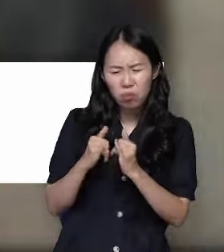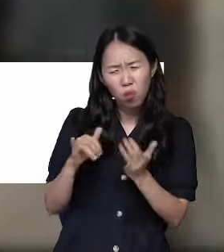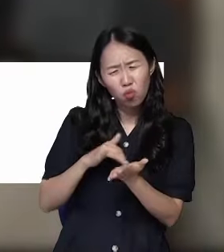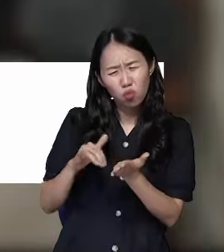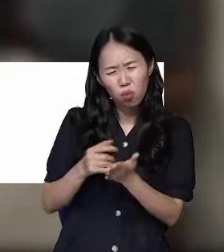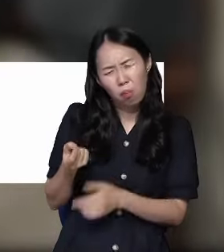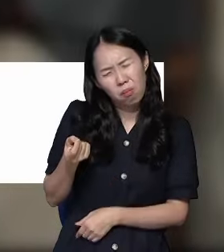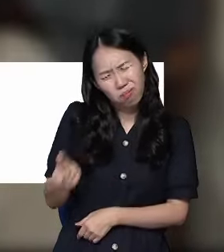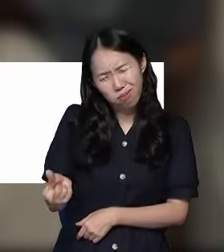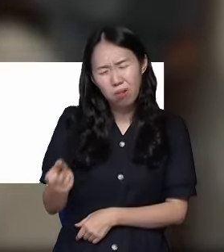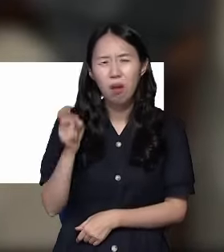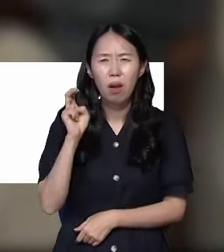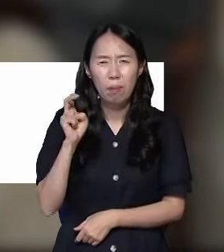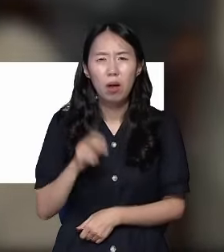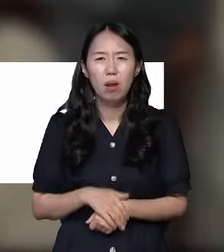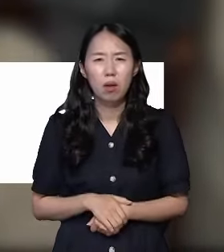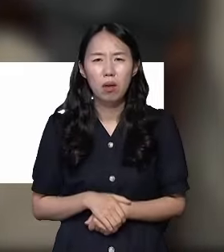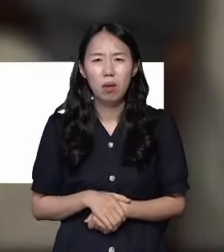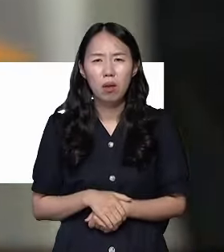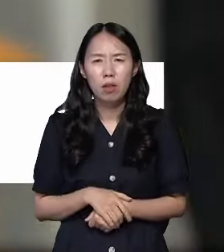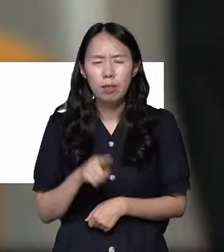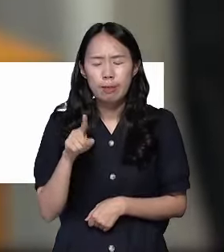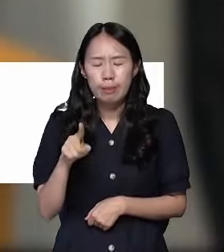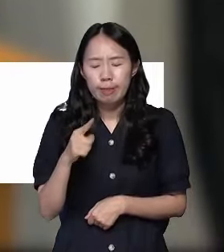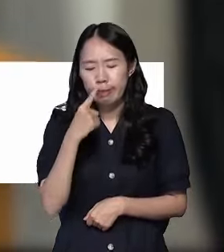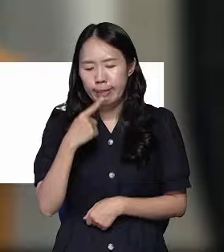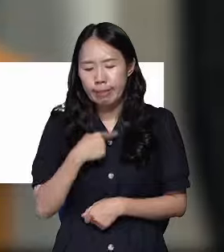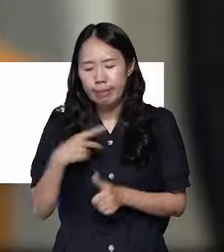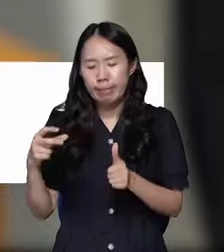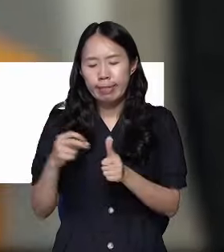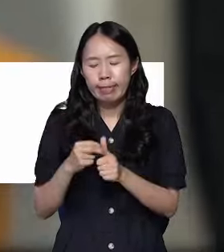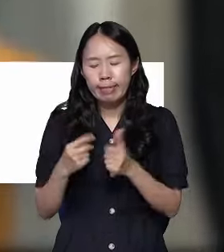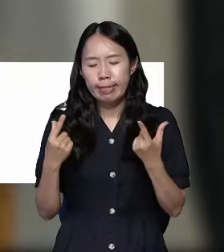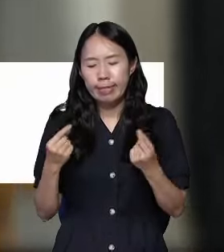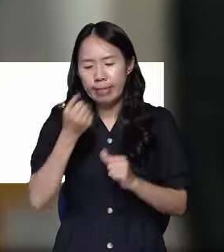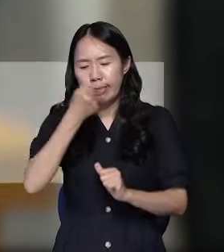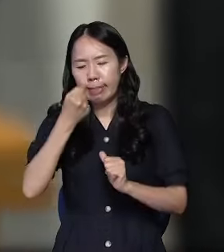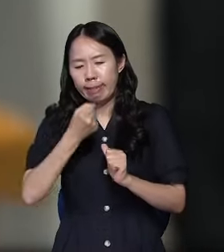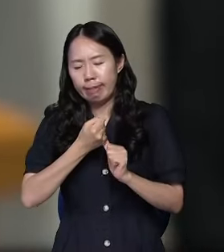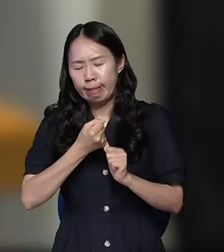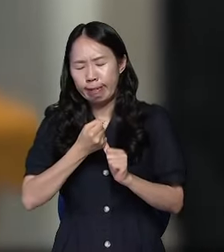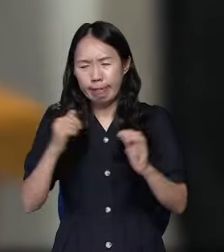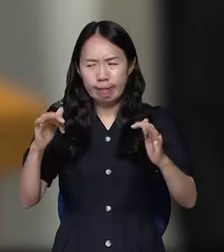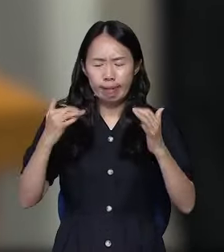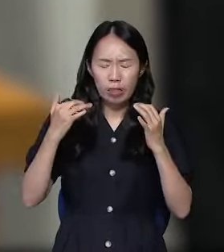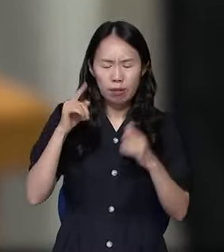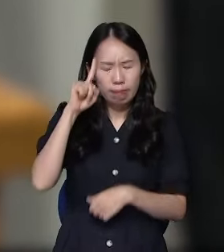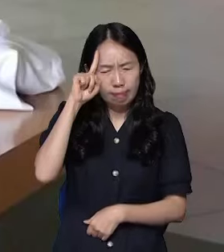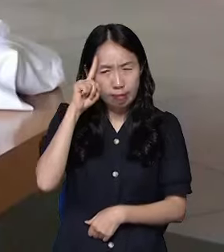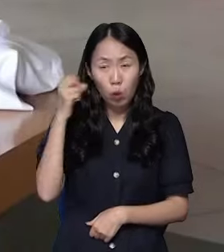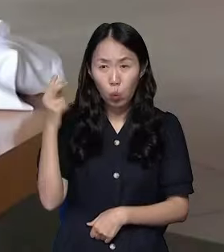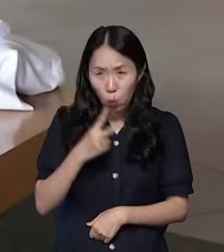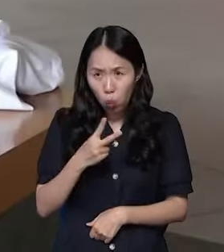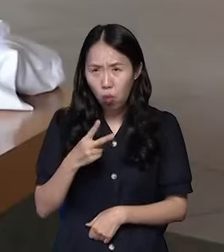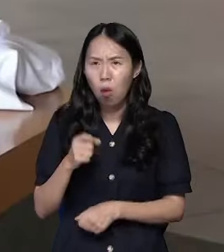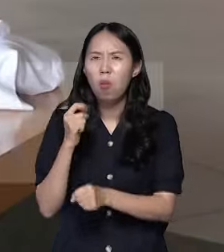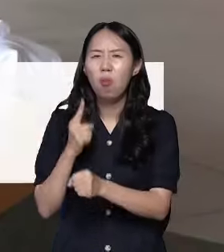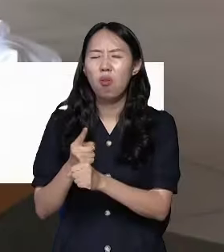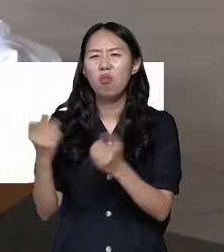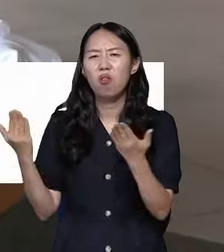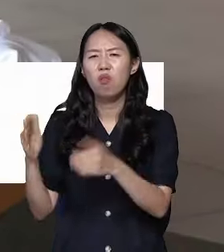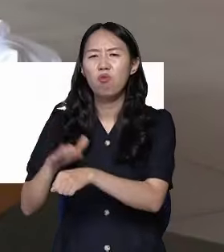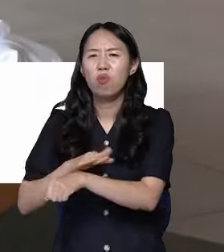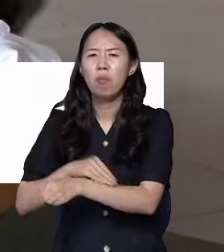것이란 전망입니다. 의료계의 낙인이 부담스럽고 이미 취업한 경우가 있기 때문입니다. 만약에 복귀를